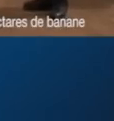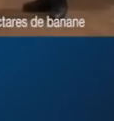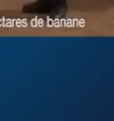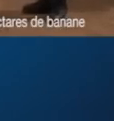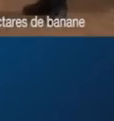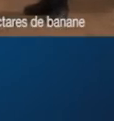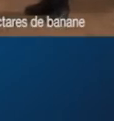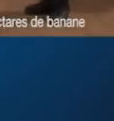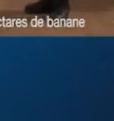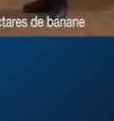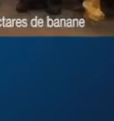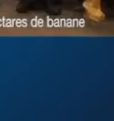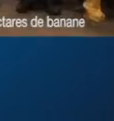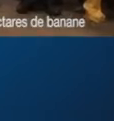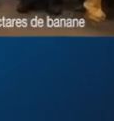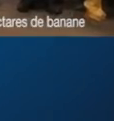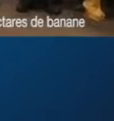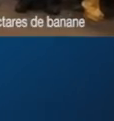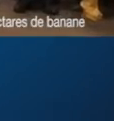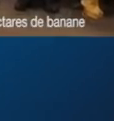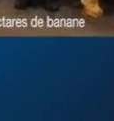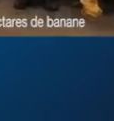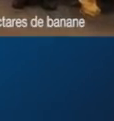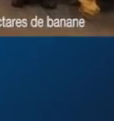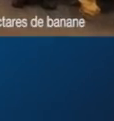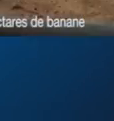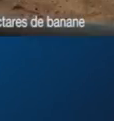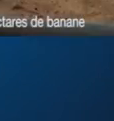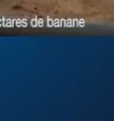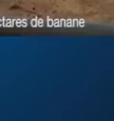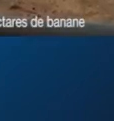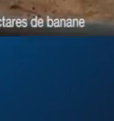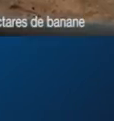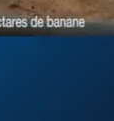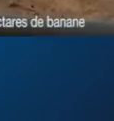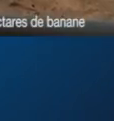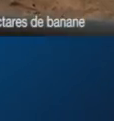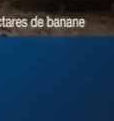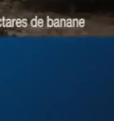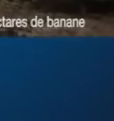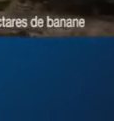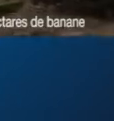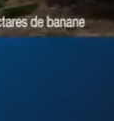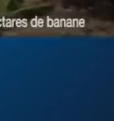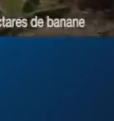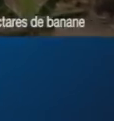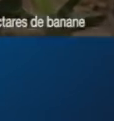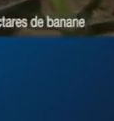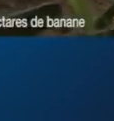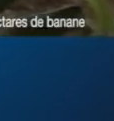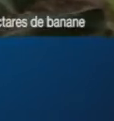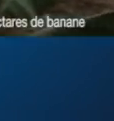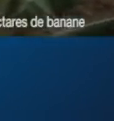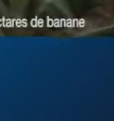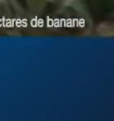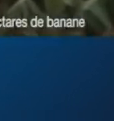Le projet de création de 500 hectares de plantation de bananes lancé hier en présence du Premier ministre à Niakaramadougou, c'est